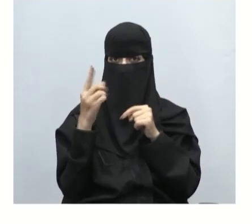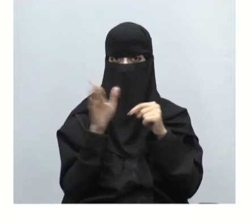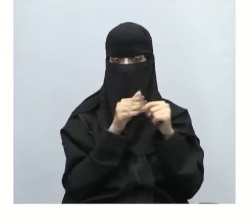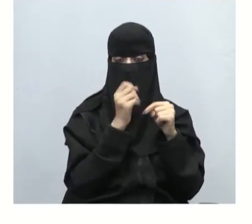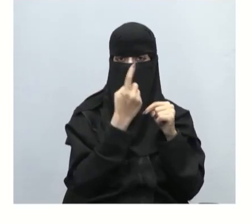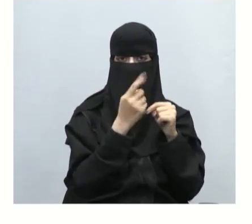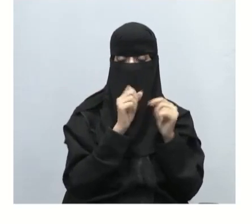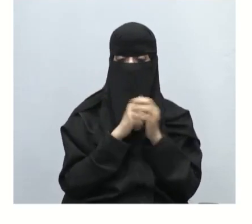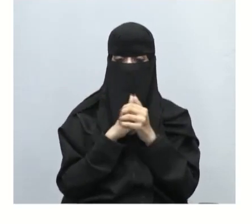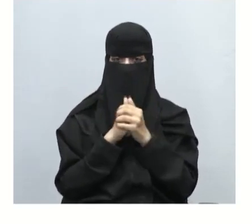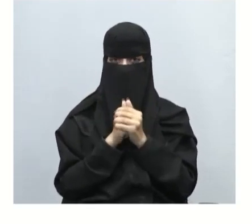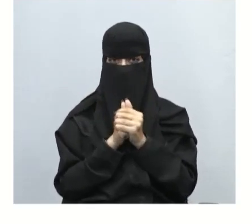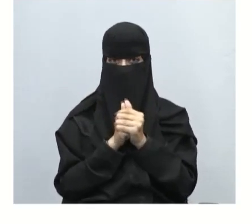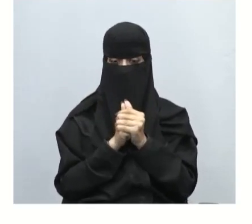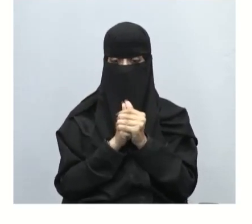واحد